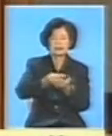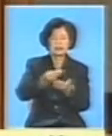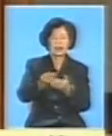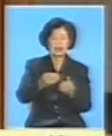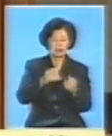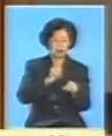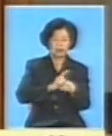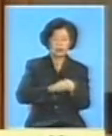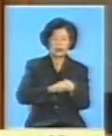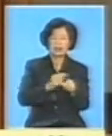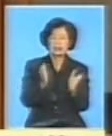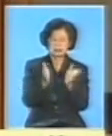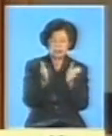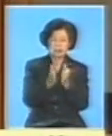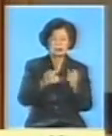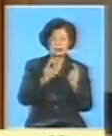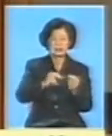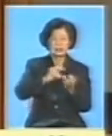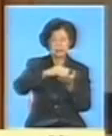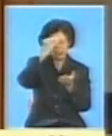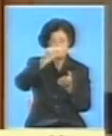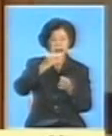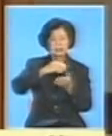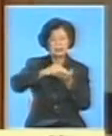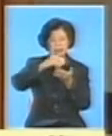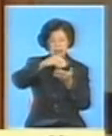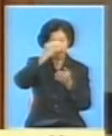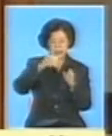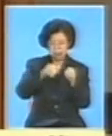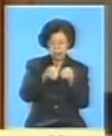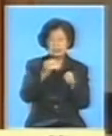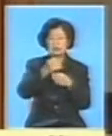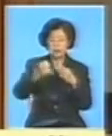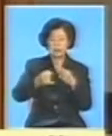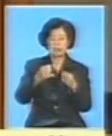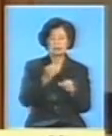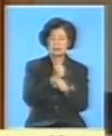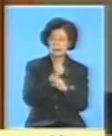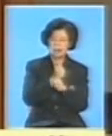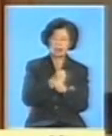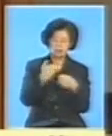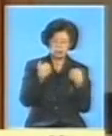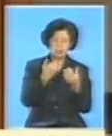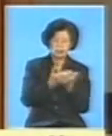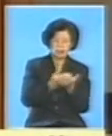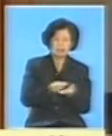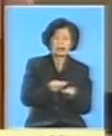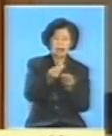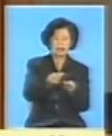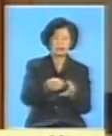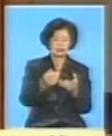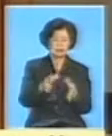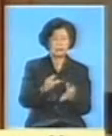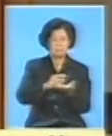ะสั้นเช่นที่ศึกษาที่ใกล้จะจบมาฝึกงานมีเงินให้เขามีเบี้ยเลี้ยงให้เขาอะไรบ้างแค่นี้ได้เรียนรู้แล้วก็บรรจุถ้ามีโอกาส